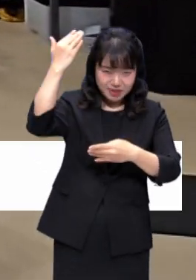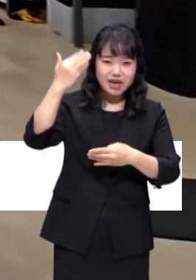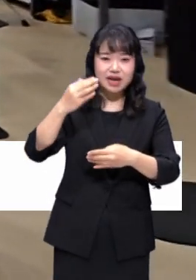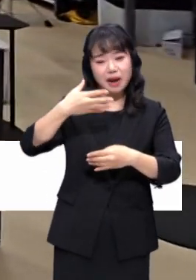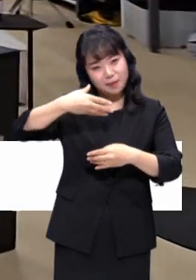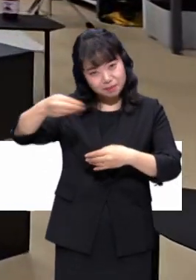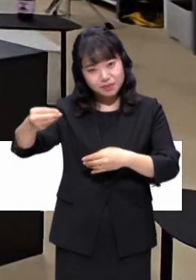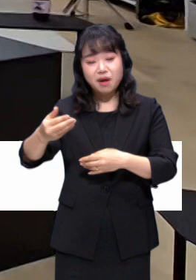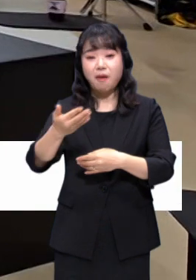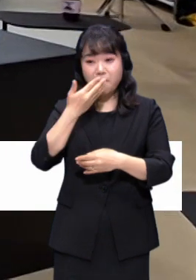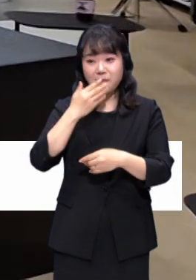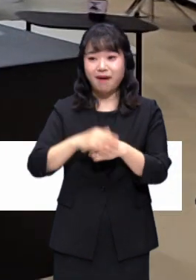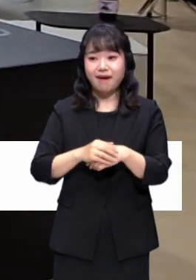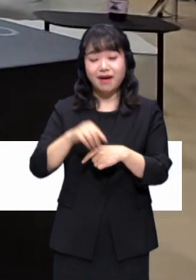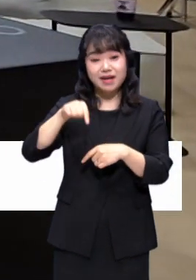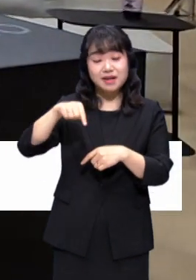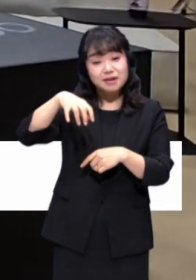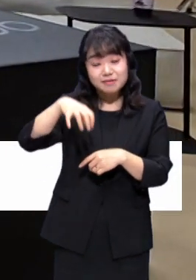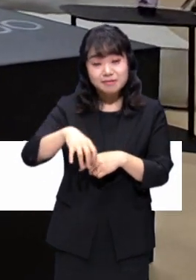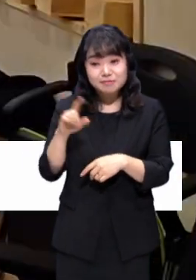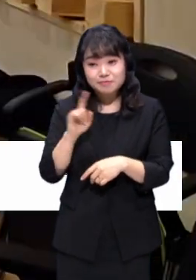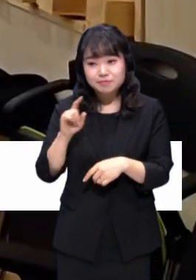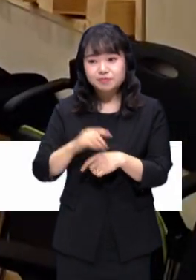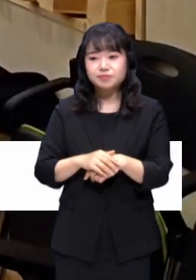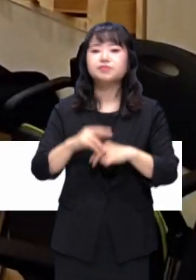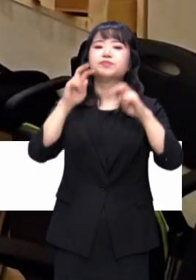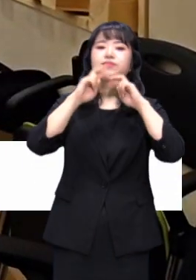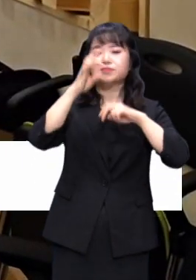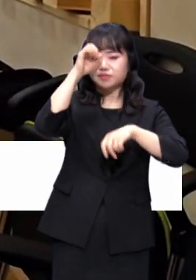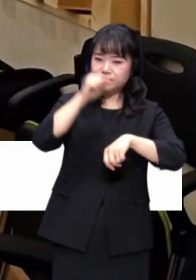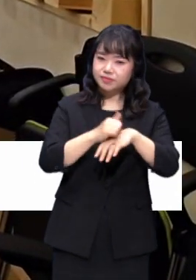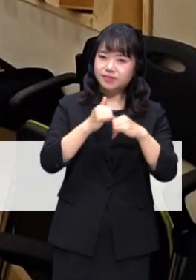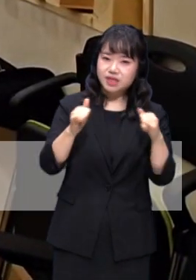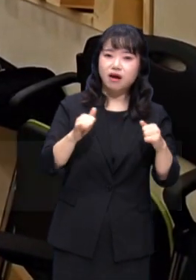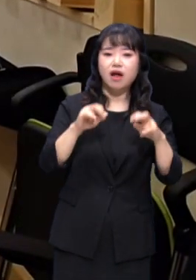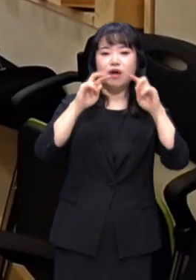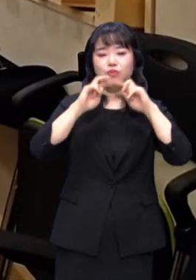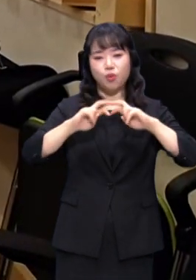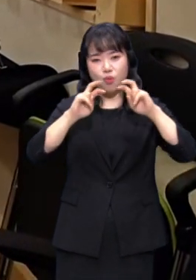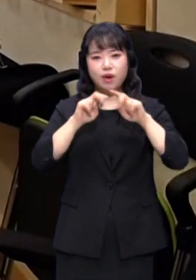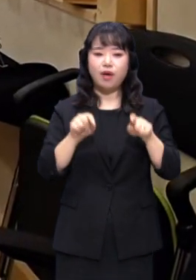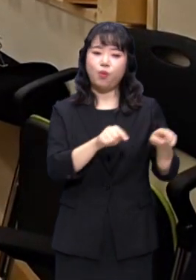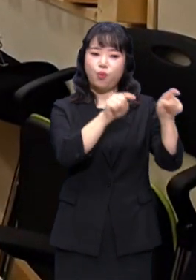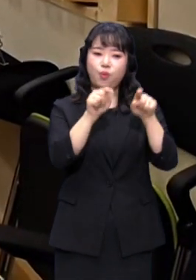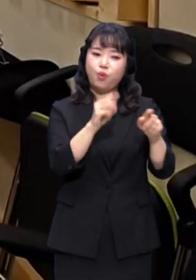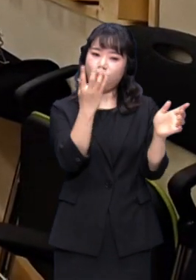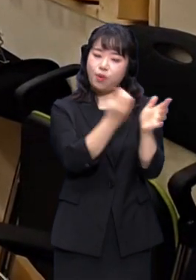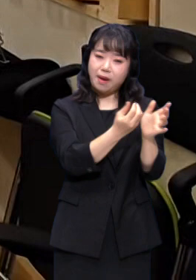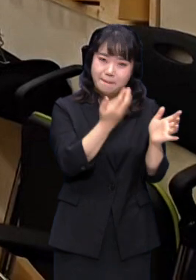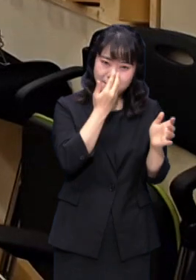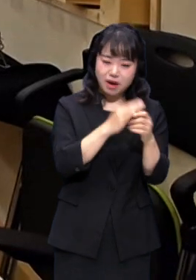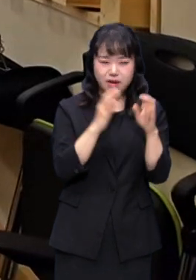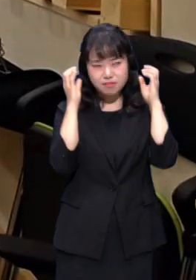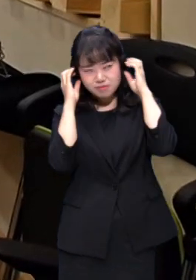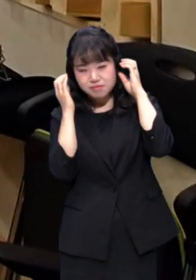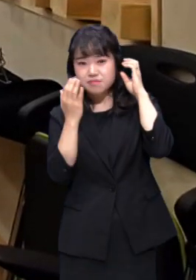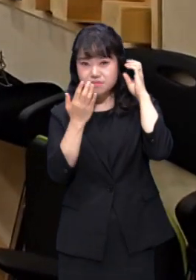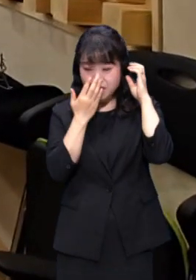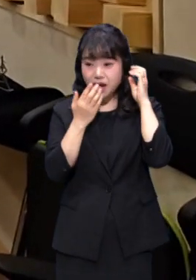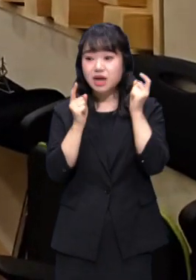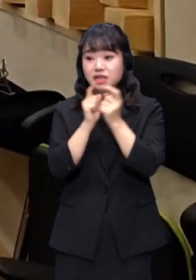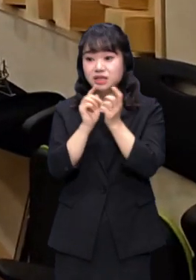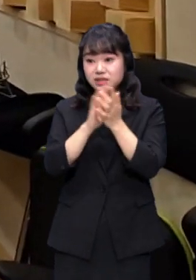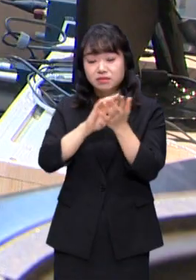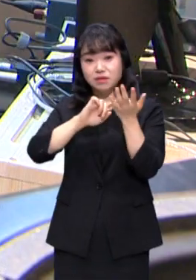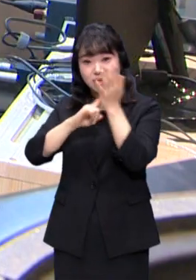합니다. 이곳 이음 스튜디오는 뮤지션들이 녹음하고 모니터링을 거쳐서 엔터 쪽에도 쓸 수